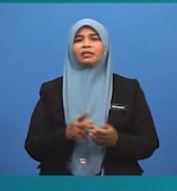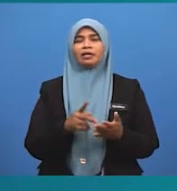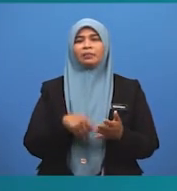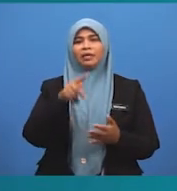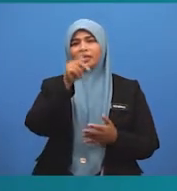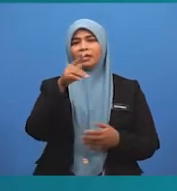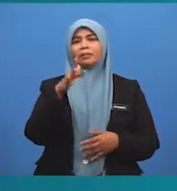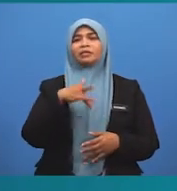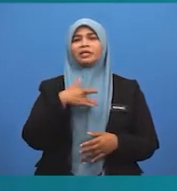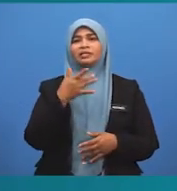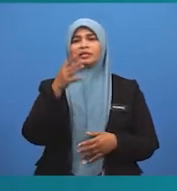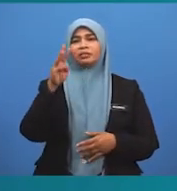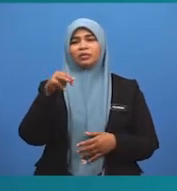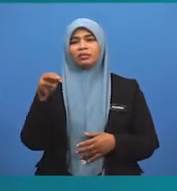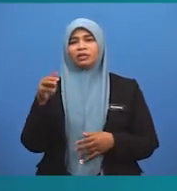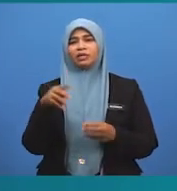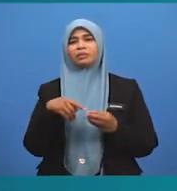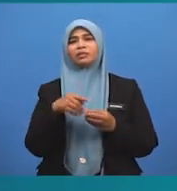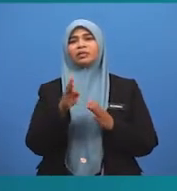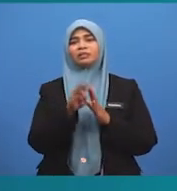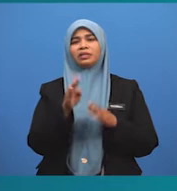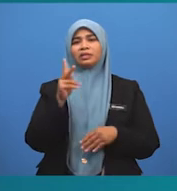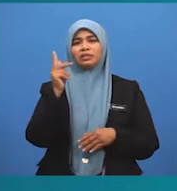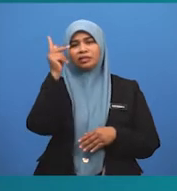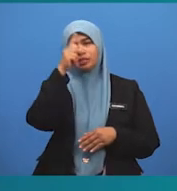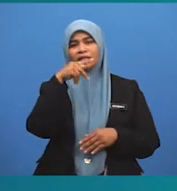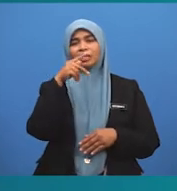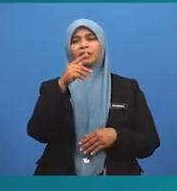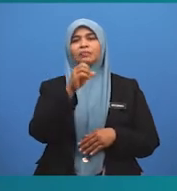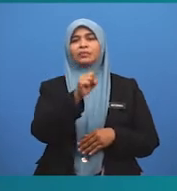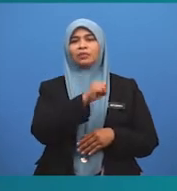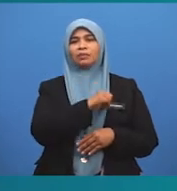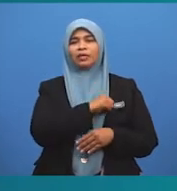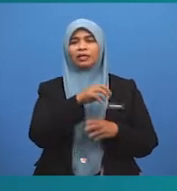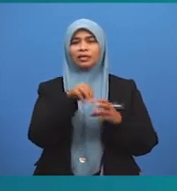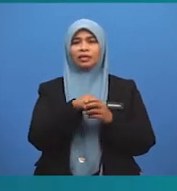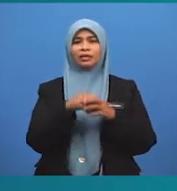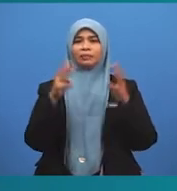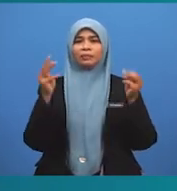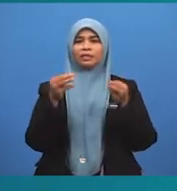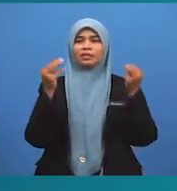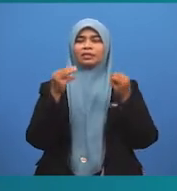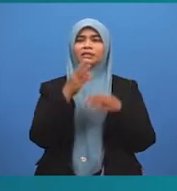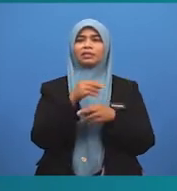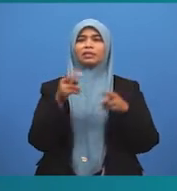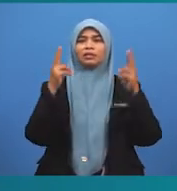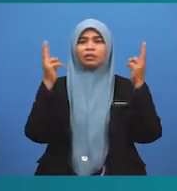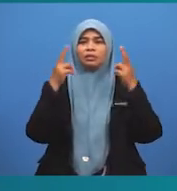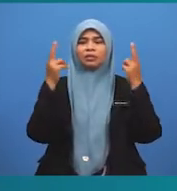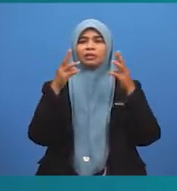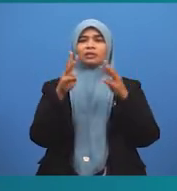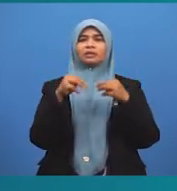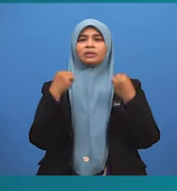Apakah perasaan murid-murid apabila bersikap sopan dalam majlis dan